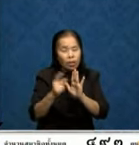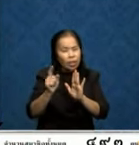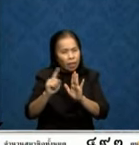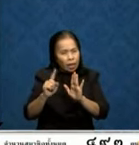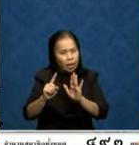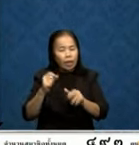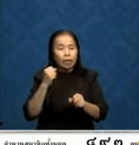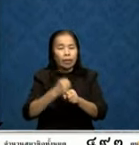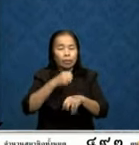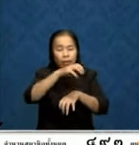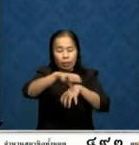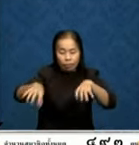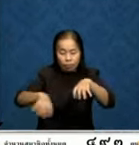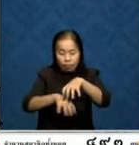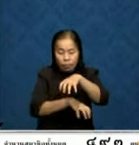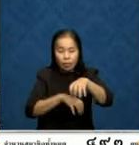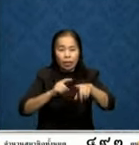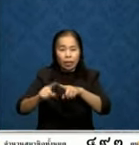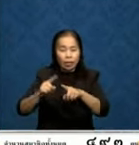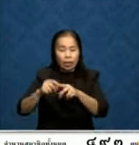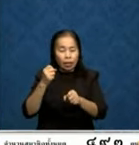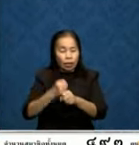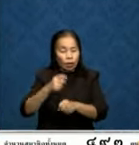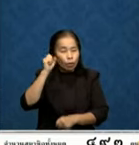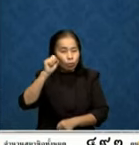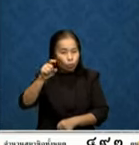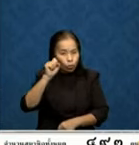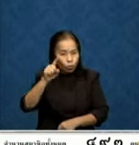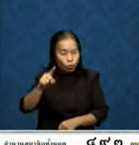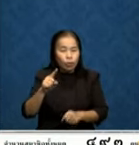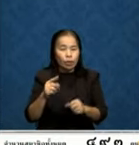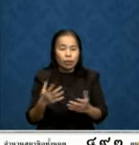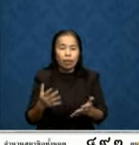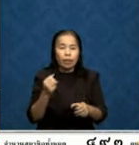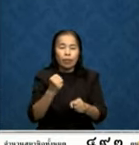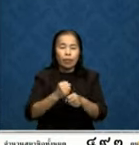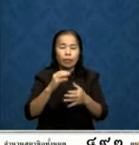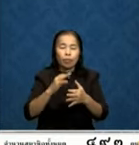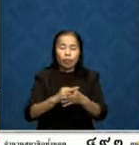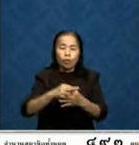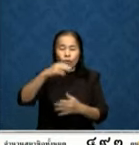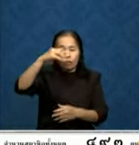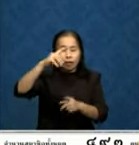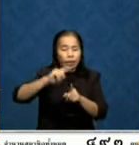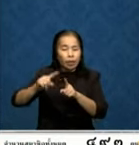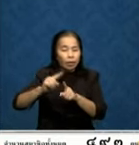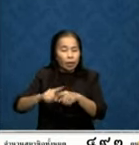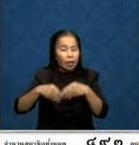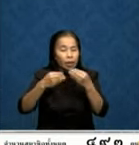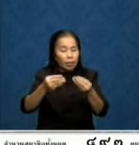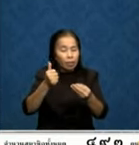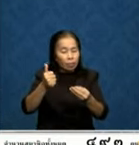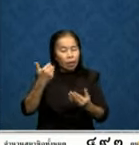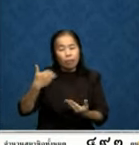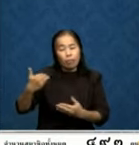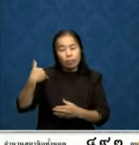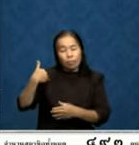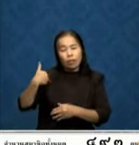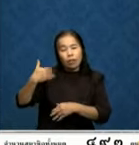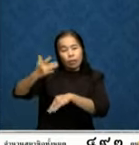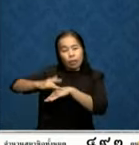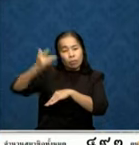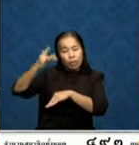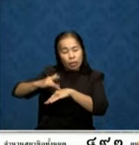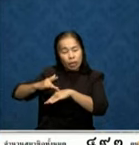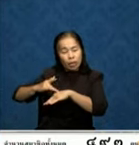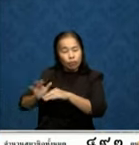จเราอย่างการไฟฟ้าฝ่ายผลิตนี้จะเร่งการผลิตพลังงานสะอาดขึ้นมาทดแทนพลังงานที่จะหมดไปโดยธรรม